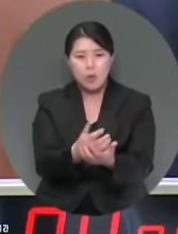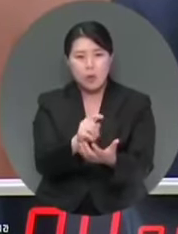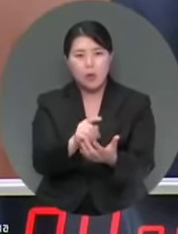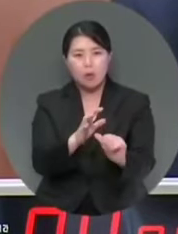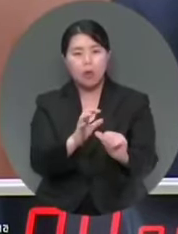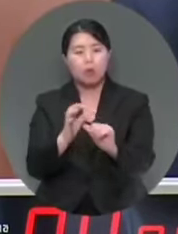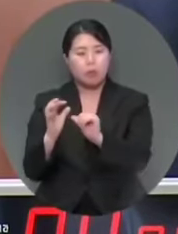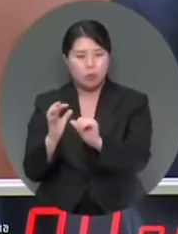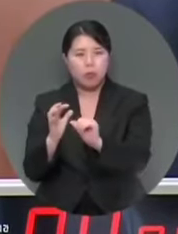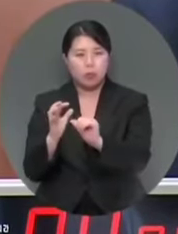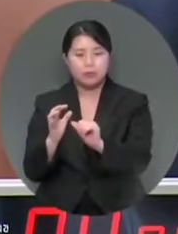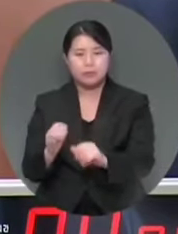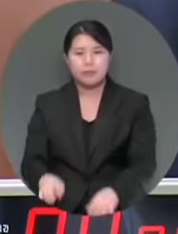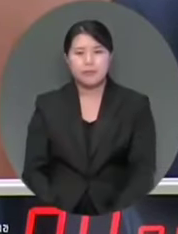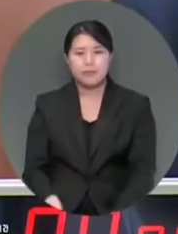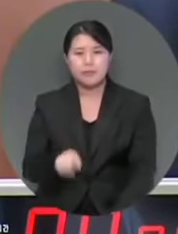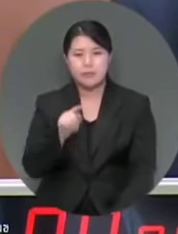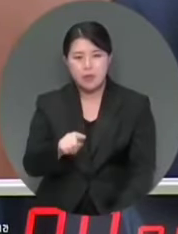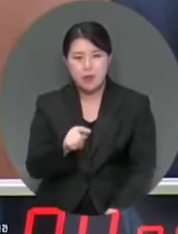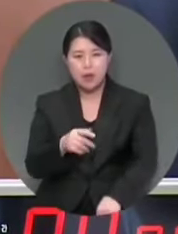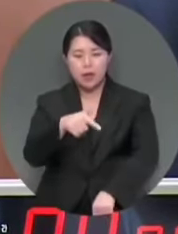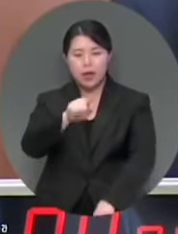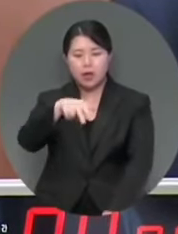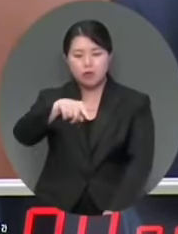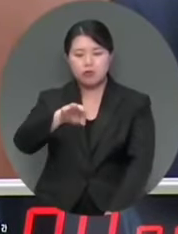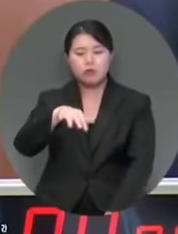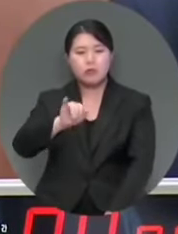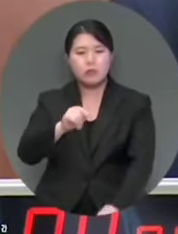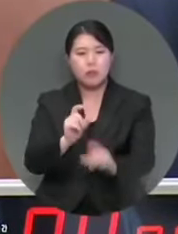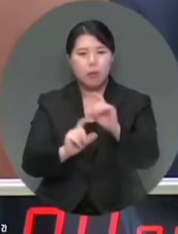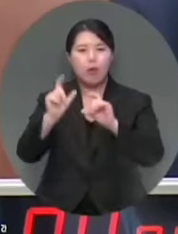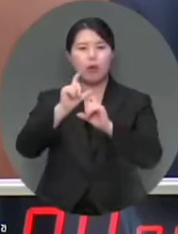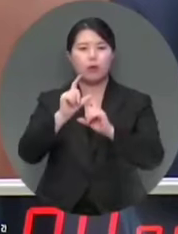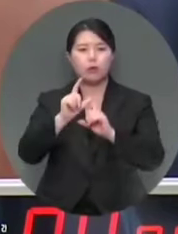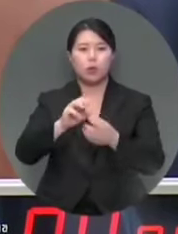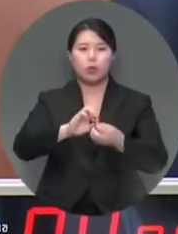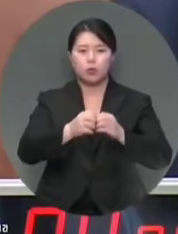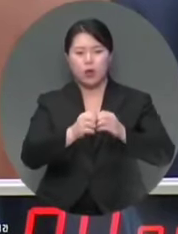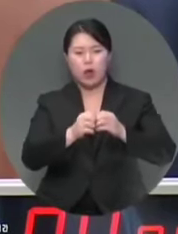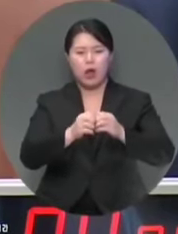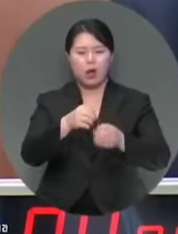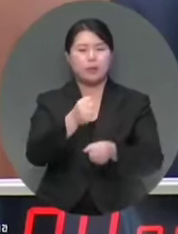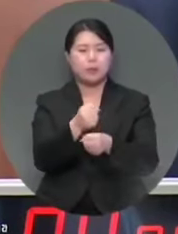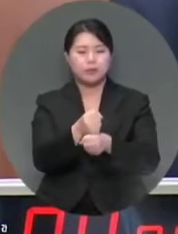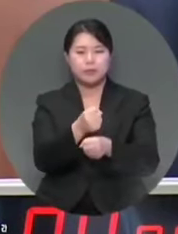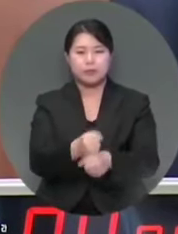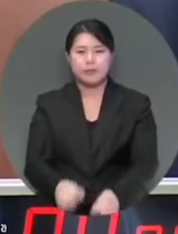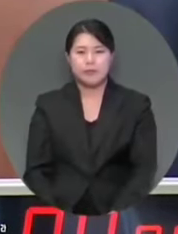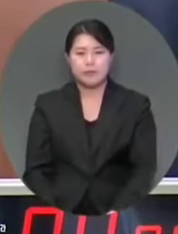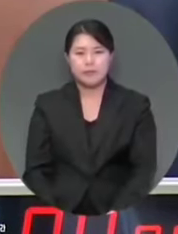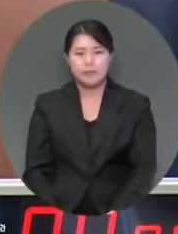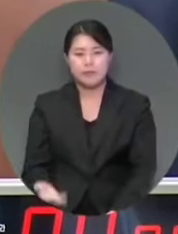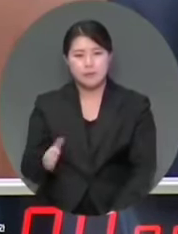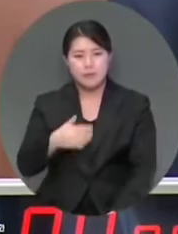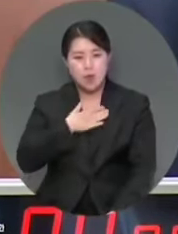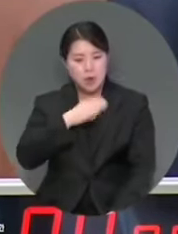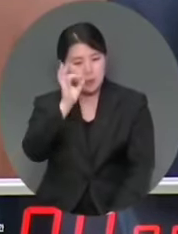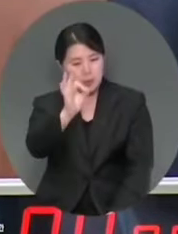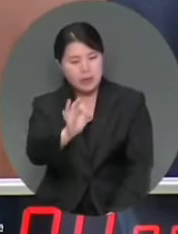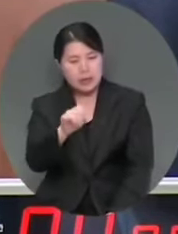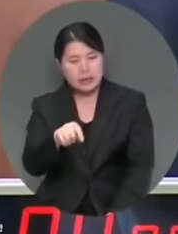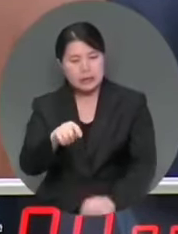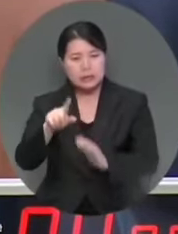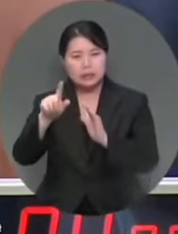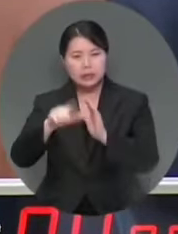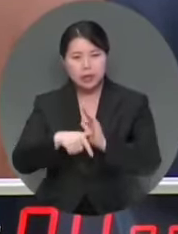확보를 했습니다. 그래서 거기에 가중치를 넣어서 조작된 통계를 만들어냈고요. 근데 저희들이 알아보니까 아마 그